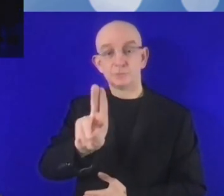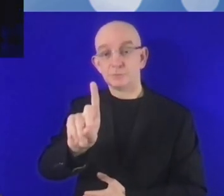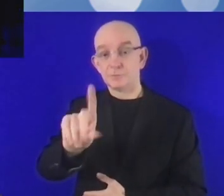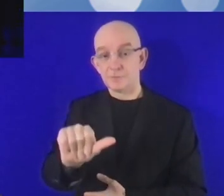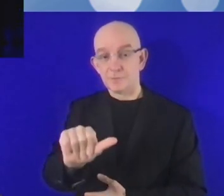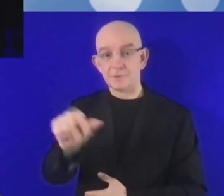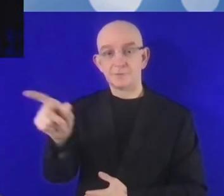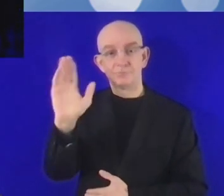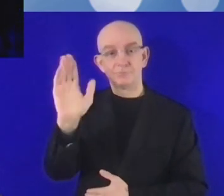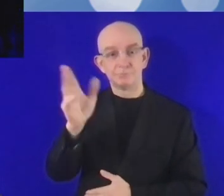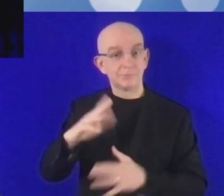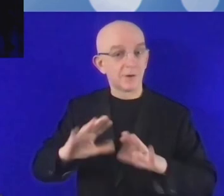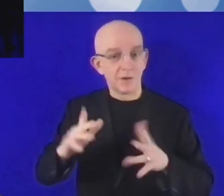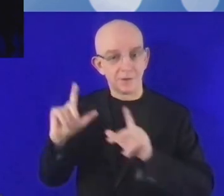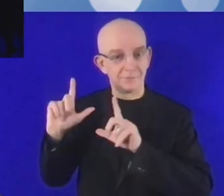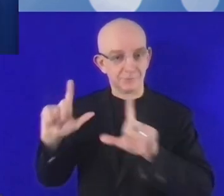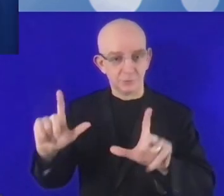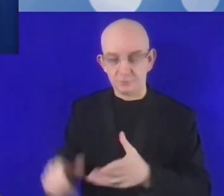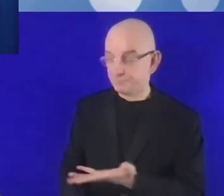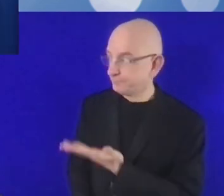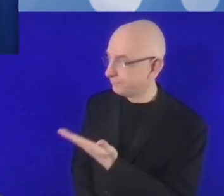家发言。